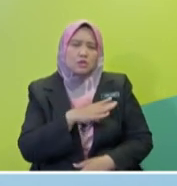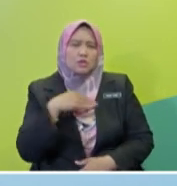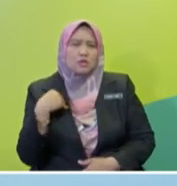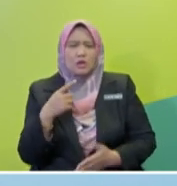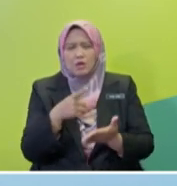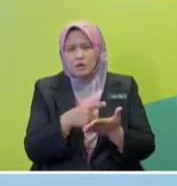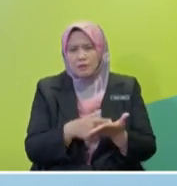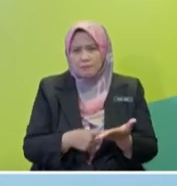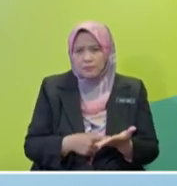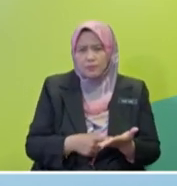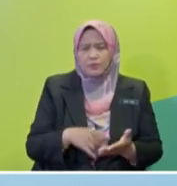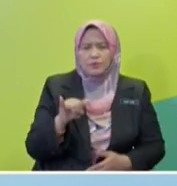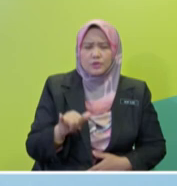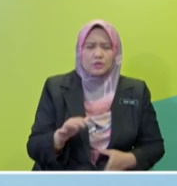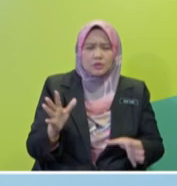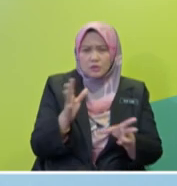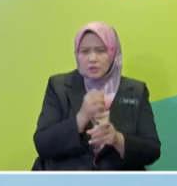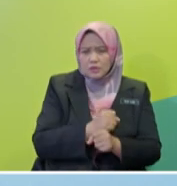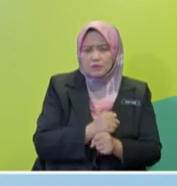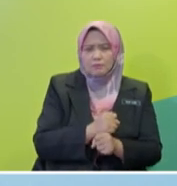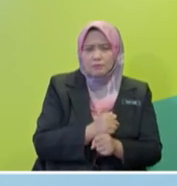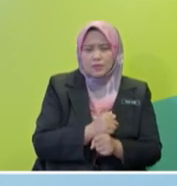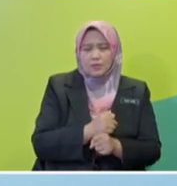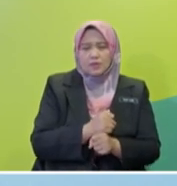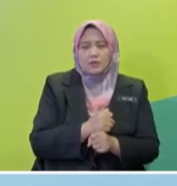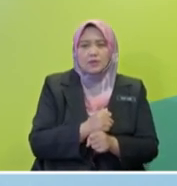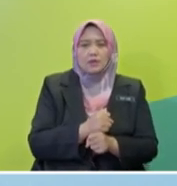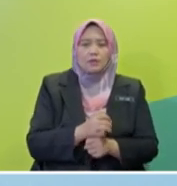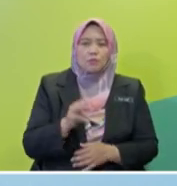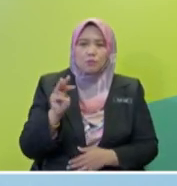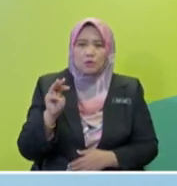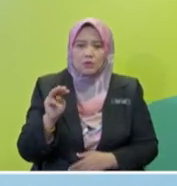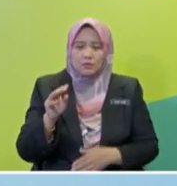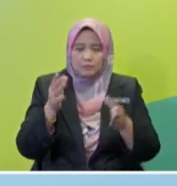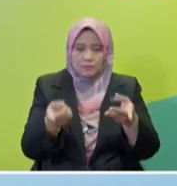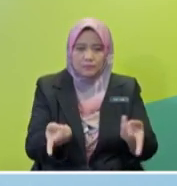adalah Dapatkah pengunjung memberikan komen dalam laman